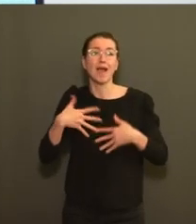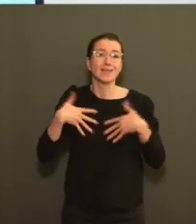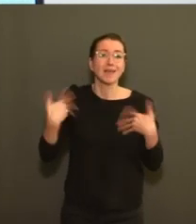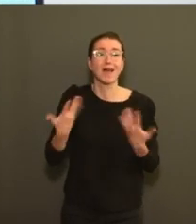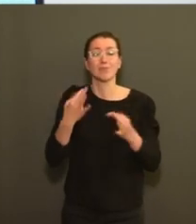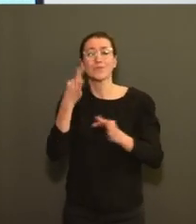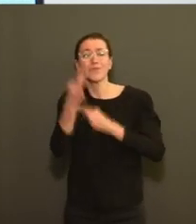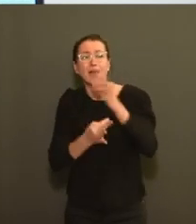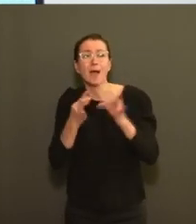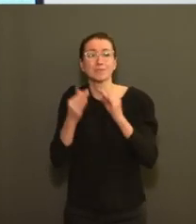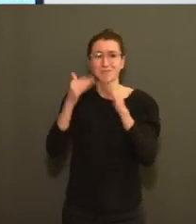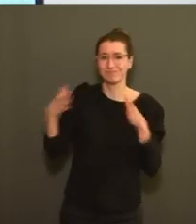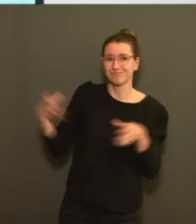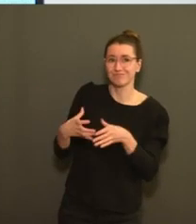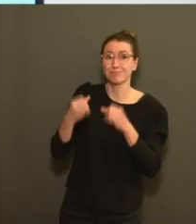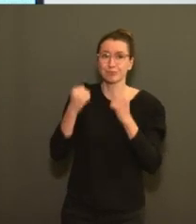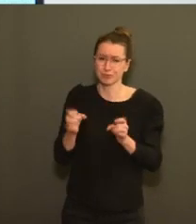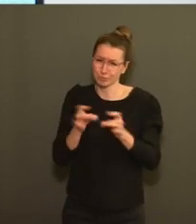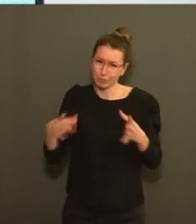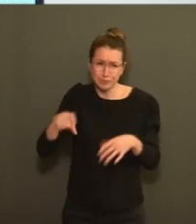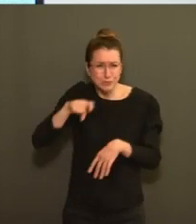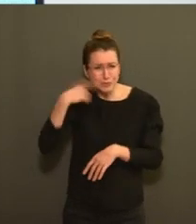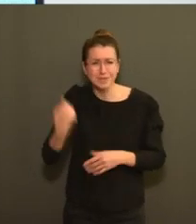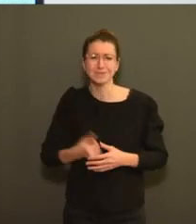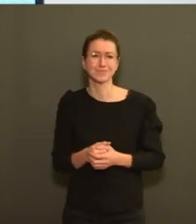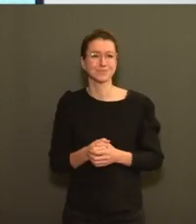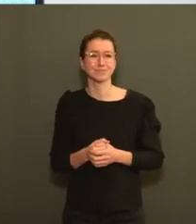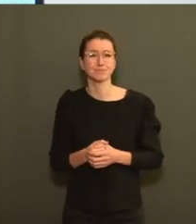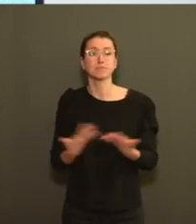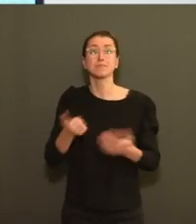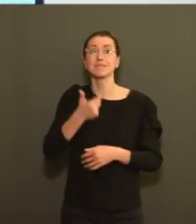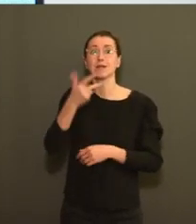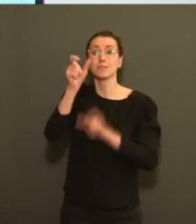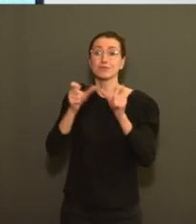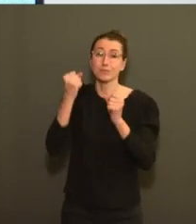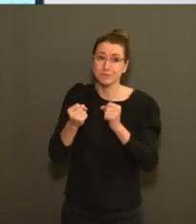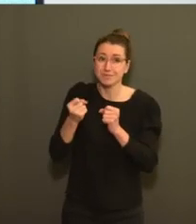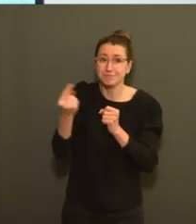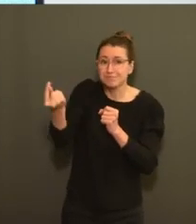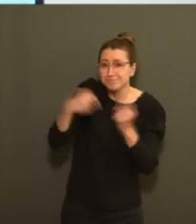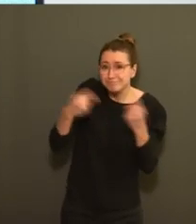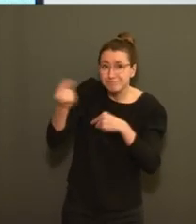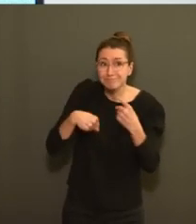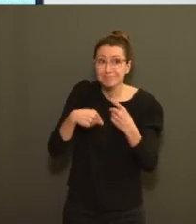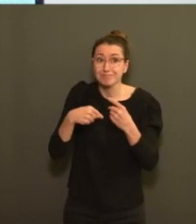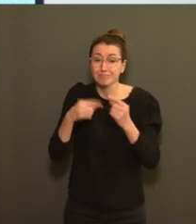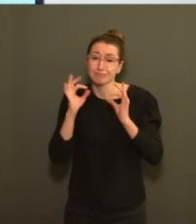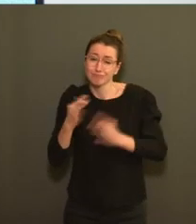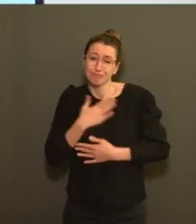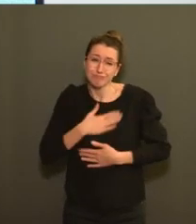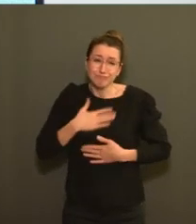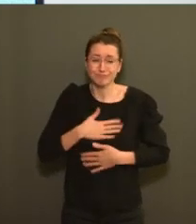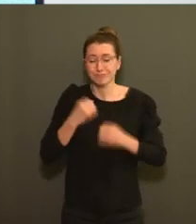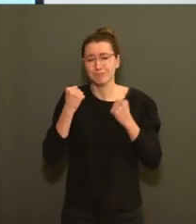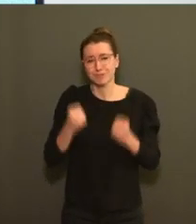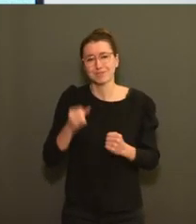problème. Il faut apprendre à maîtriser un certain paradoxe, c'est à la fois de nous éloigner les uns des autres,